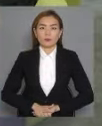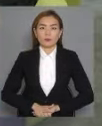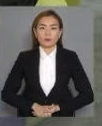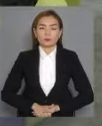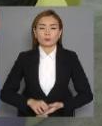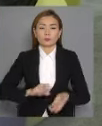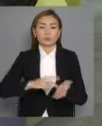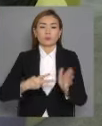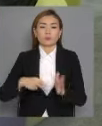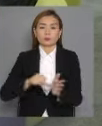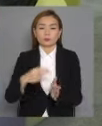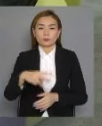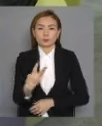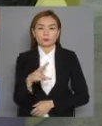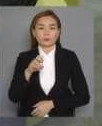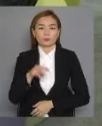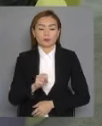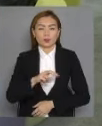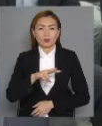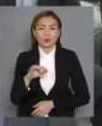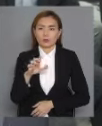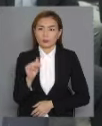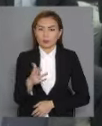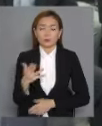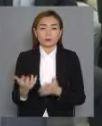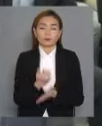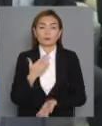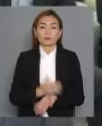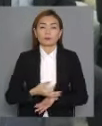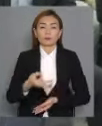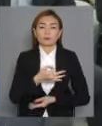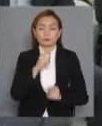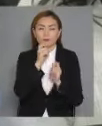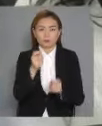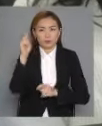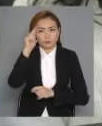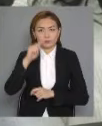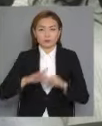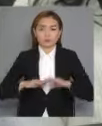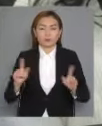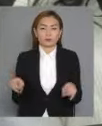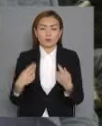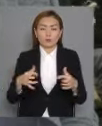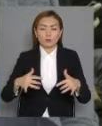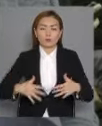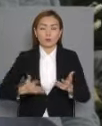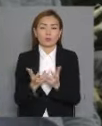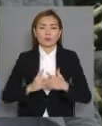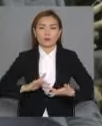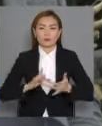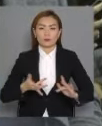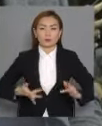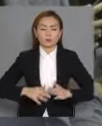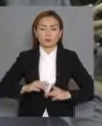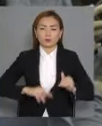Аталған жобаға қатысқан 23 жастағы Әлібек Қайырлиевтің бағы жанды. Ол өзінің Cloud білім жобасын қорғап, IT және цифрлық технология